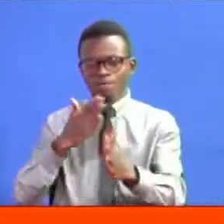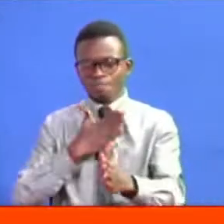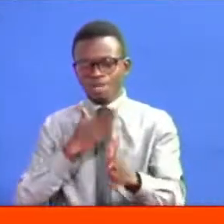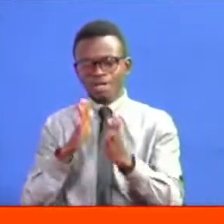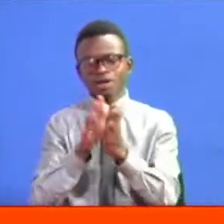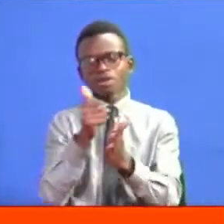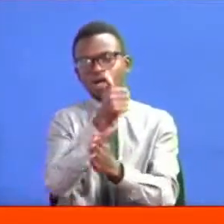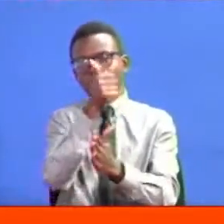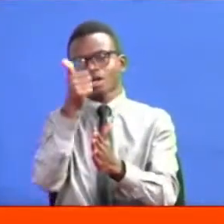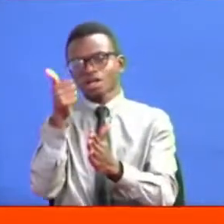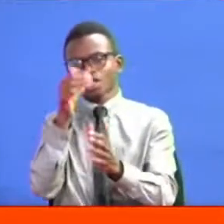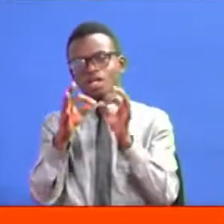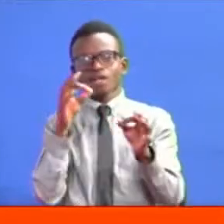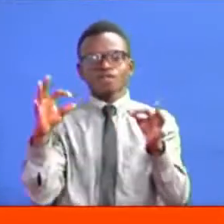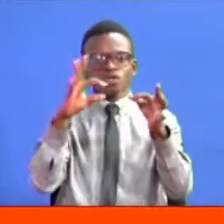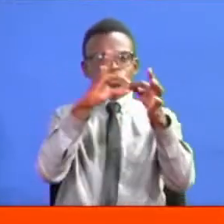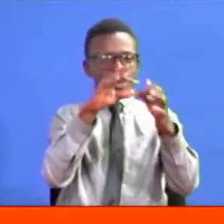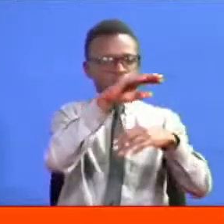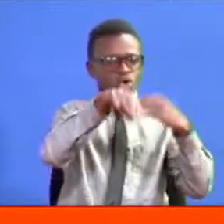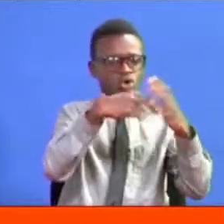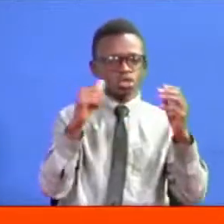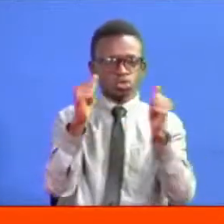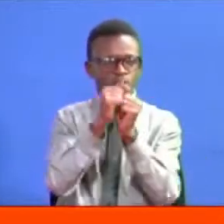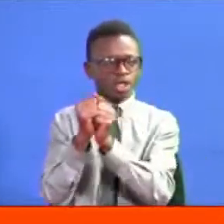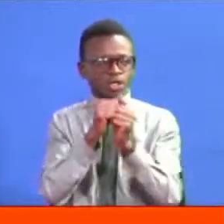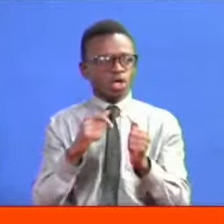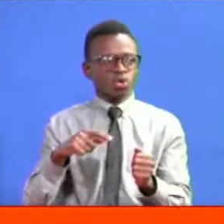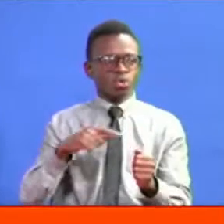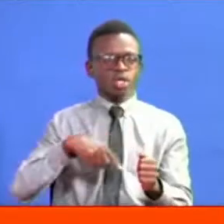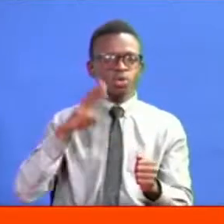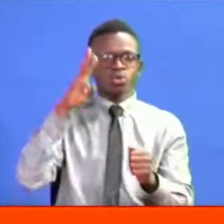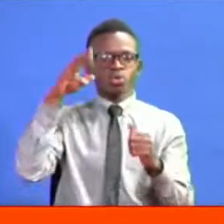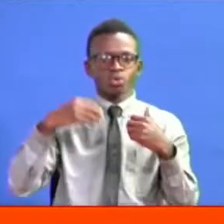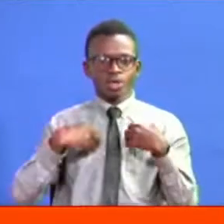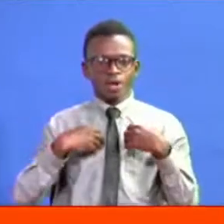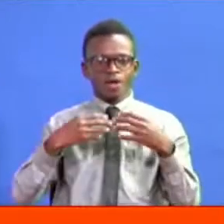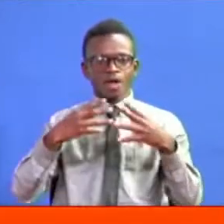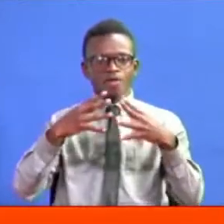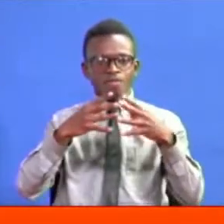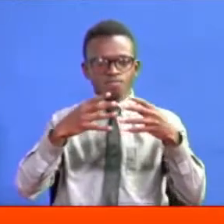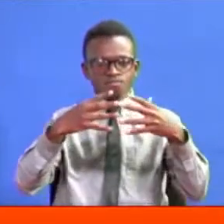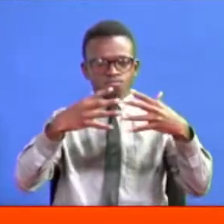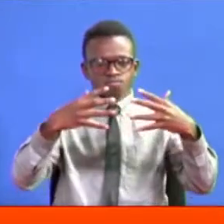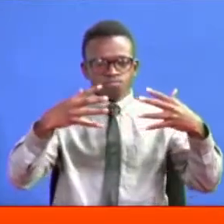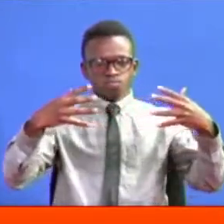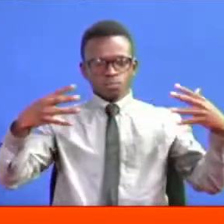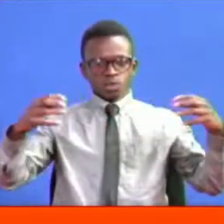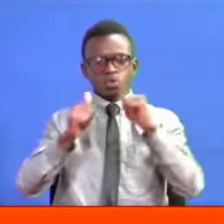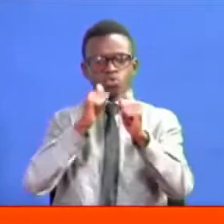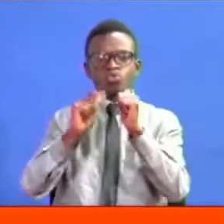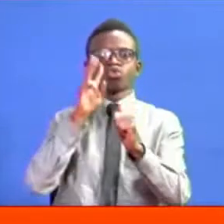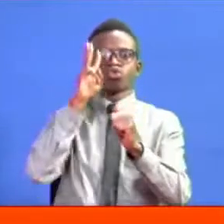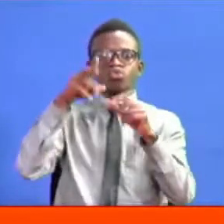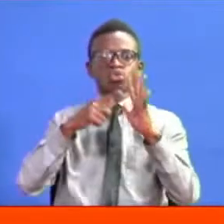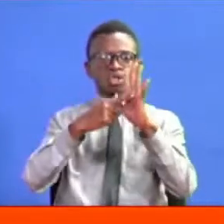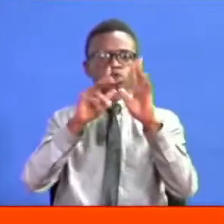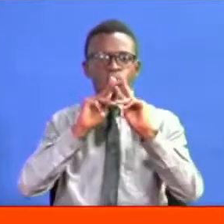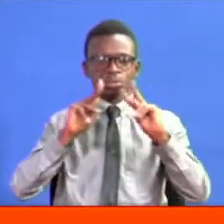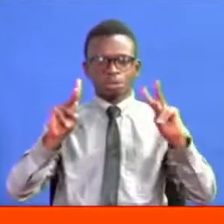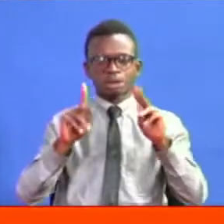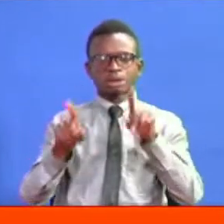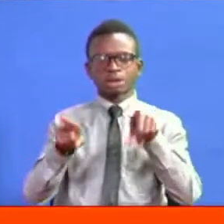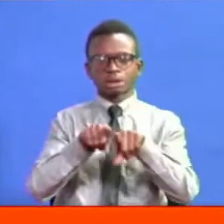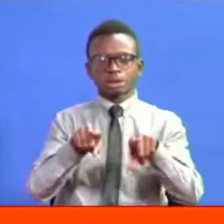mwingine, tukiyaunganisha tutatengeza bango refu zaidi duniani la amani, na tutakuwa tunaonyesha